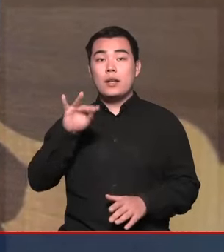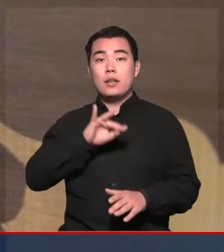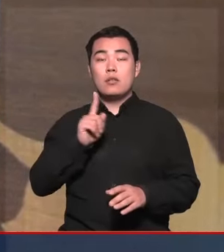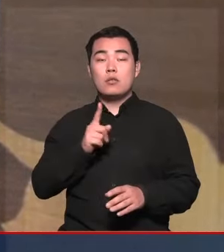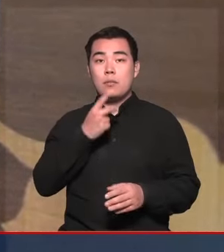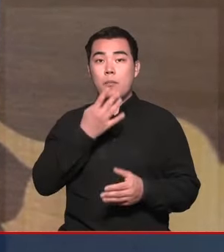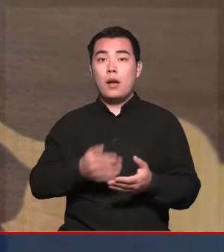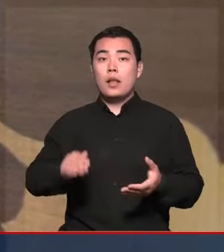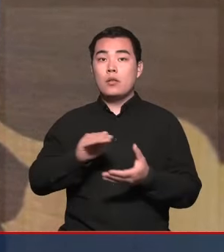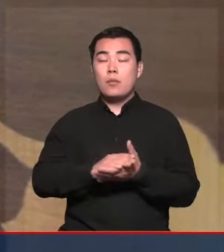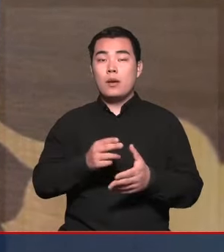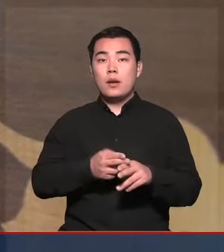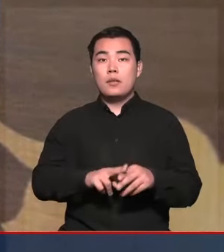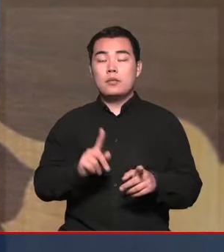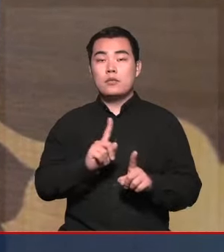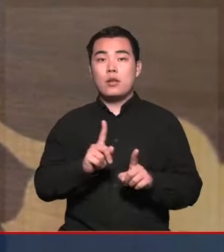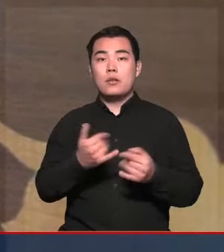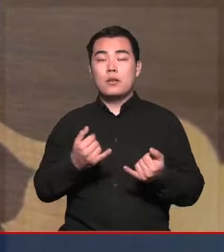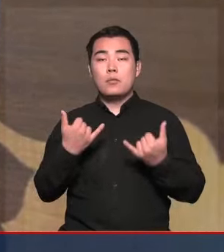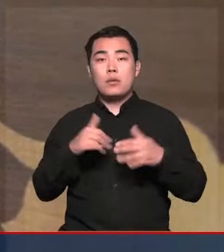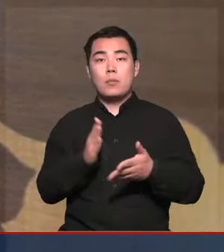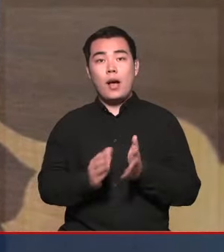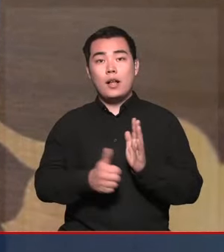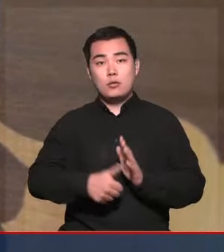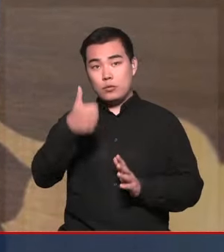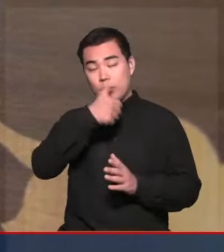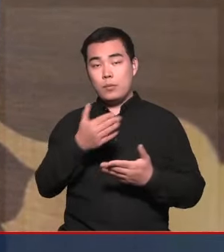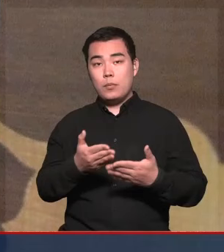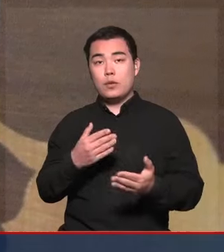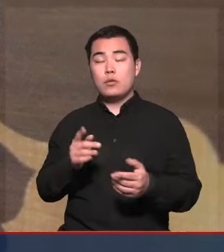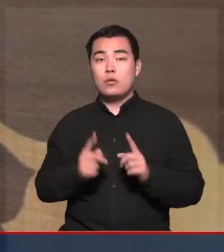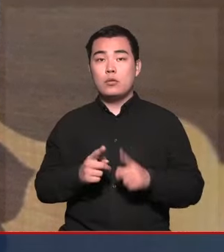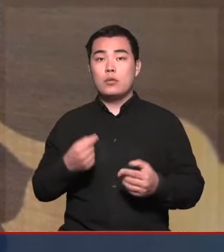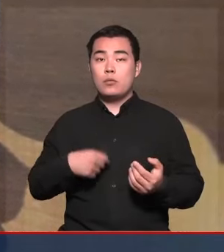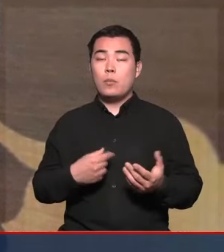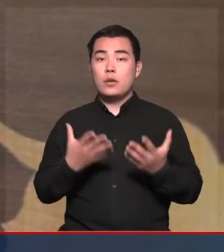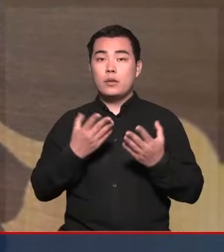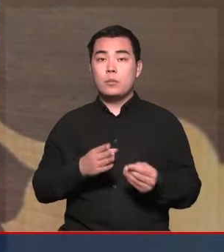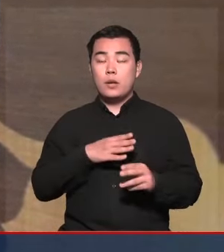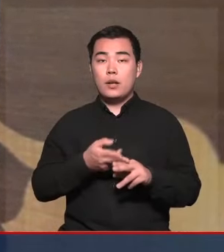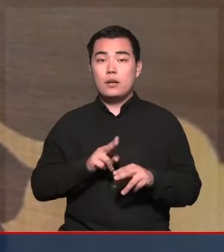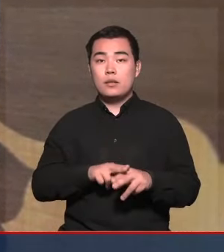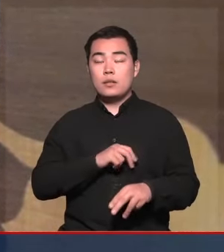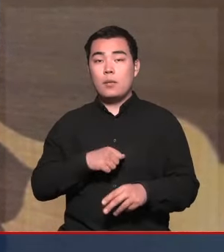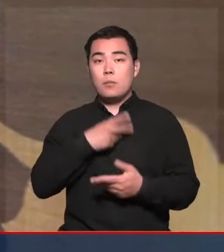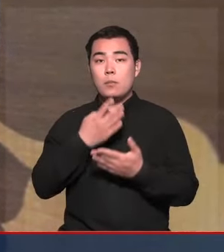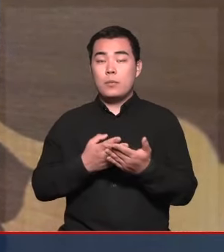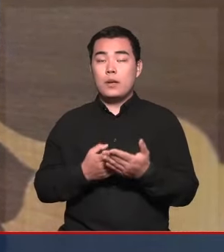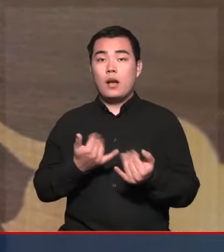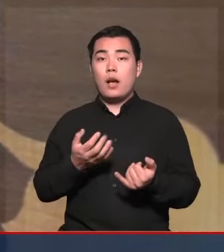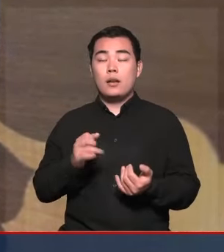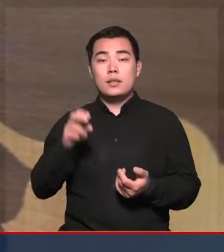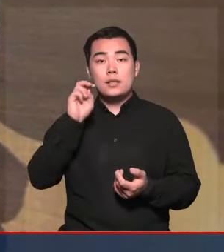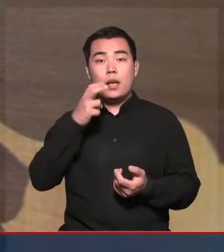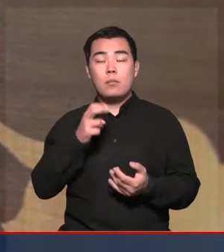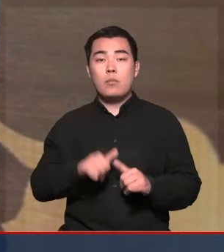тану үлкен олжа болар еді. Осыдан 6 жыл бұрын елде ұлттық домбыра күні бекітілді. Бұл да төл өнерімізді төрге оздыру үшін